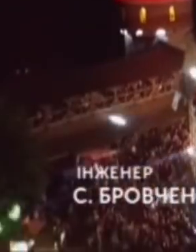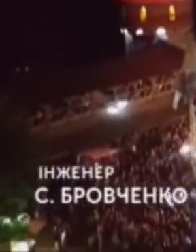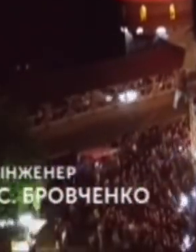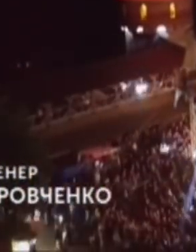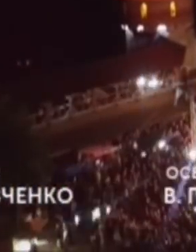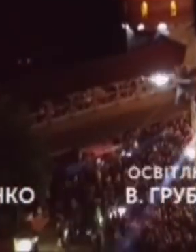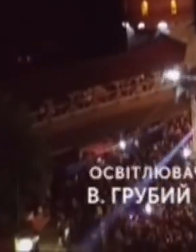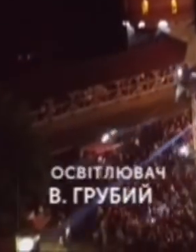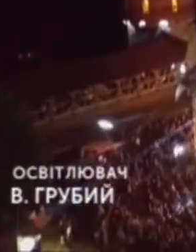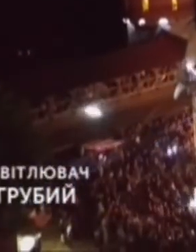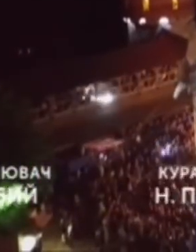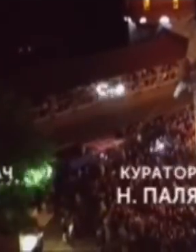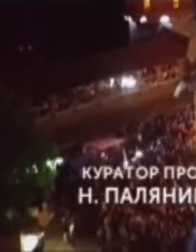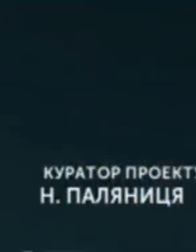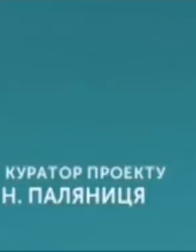Дякую. Дякую.